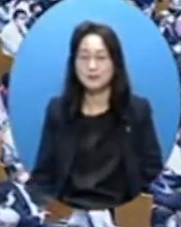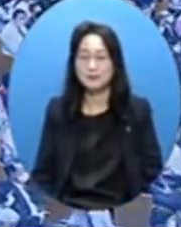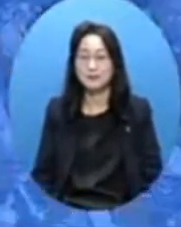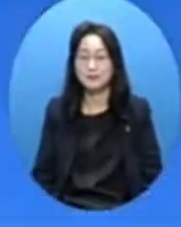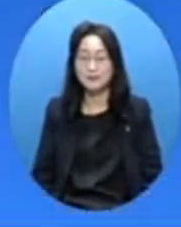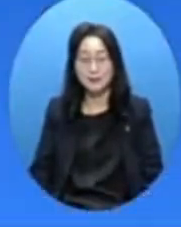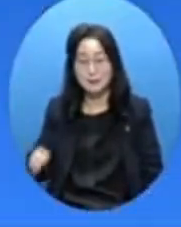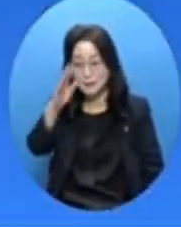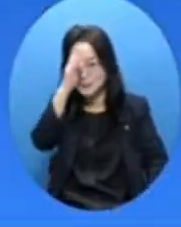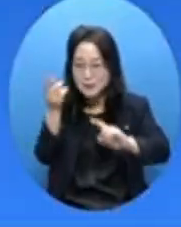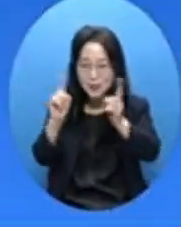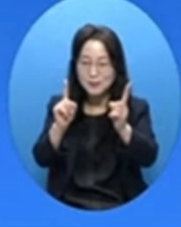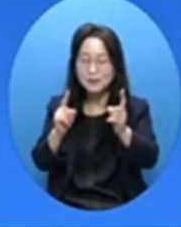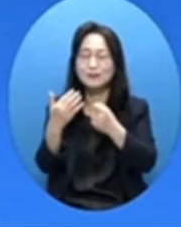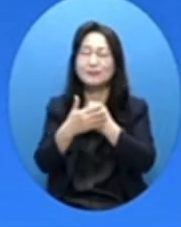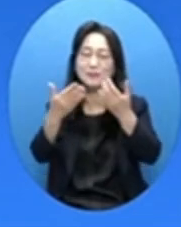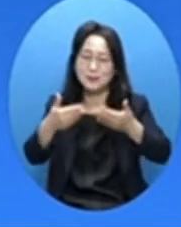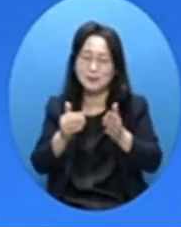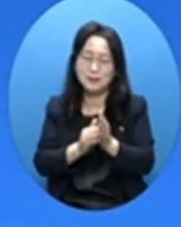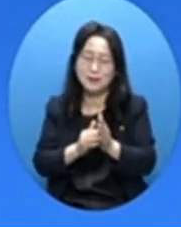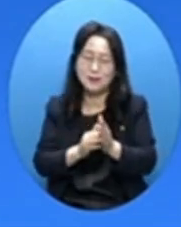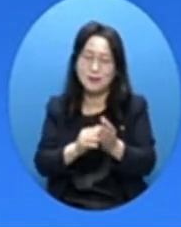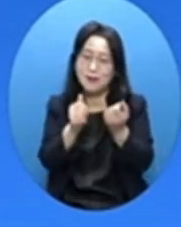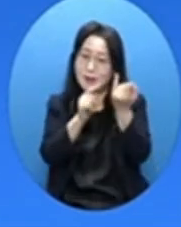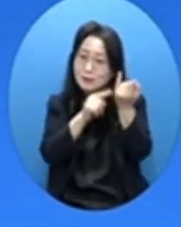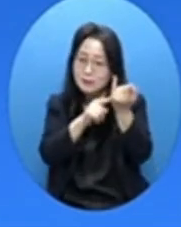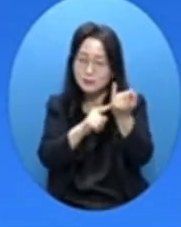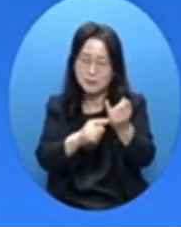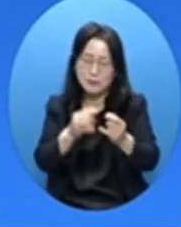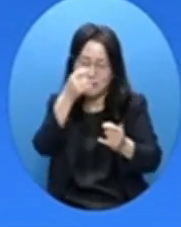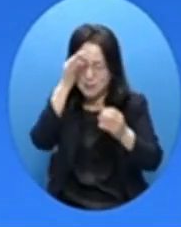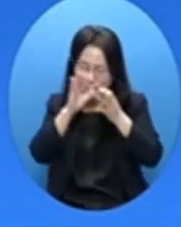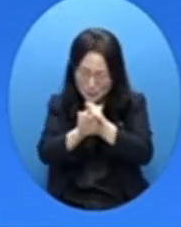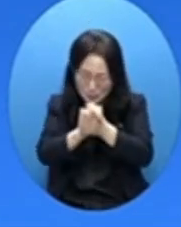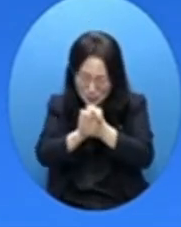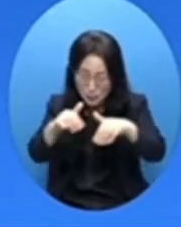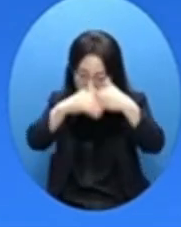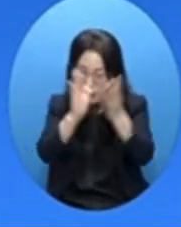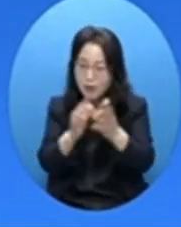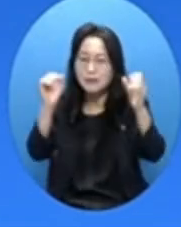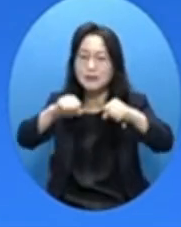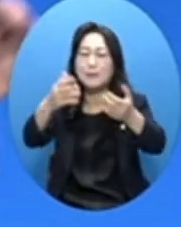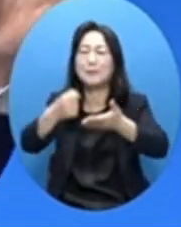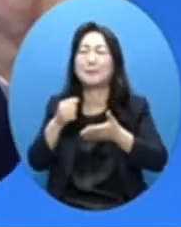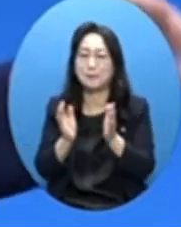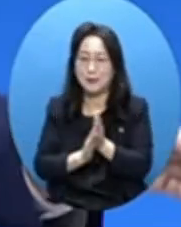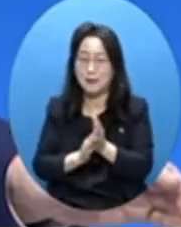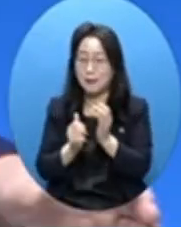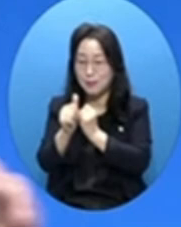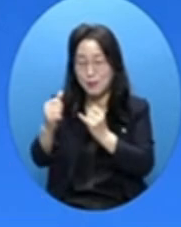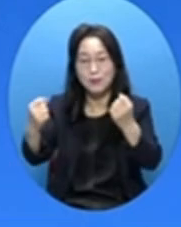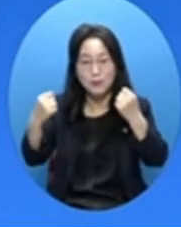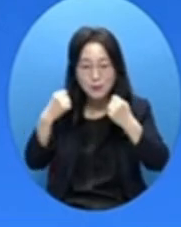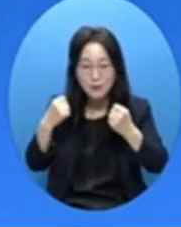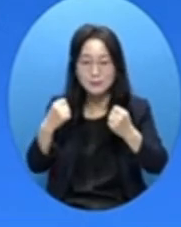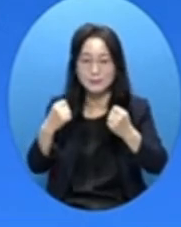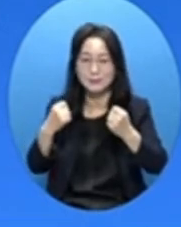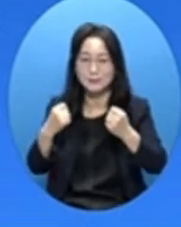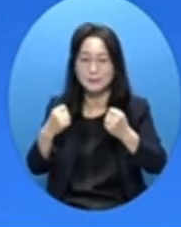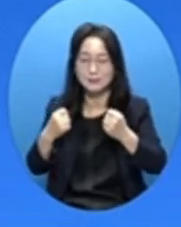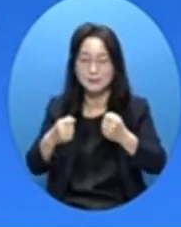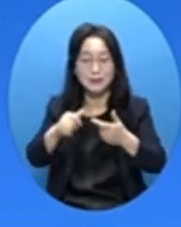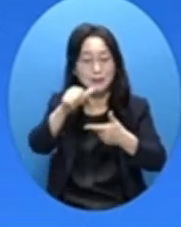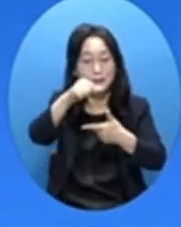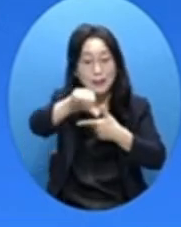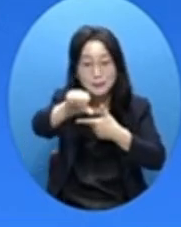이런 회복의 은혜를 좋습니다 사물의 얼마나 기도를 심했어 이제 1 에서 8 다음 답해 줘 가지고 남편도 건강해지고 첫째